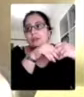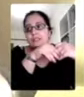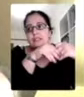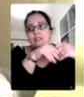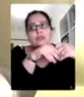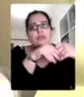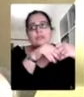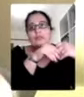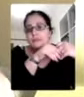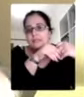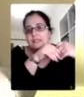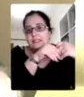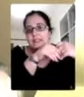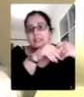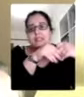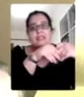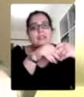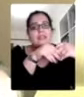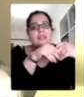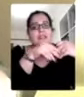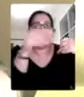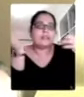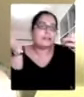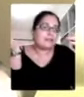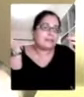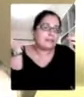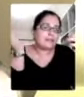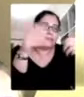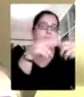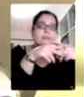bataklık olmadı, kötü yola düşmedi.